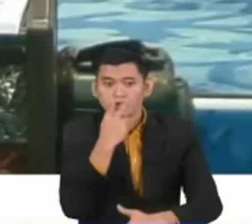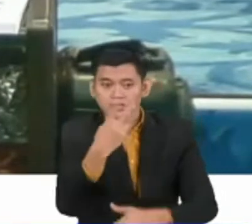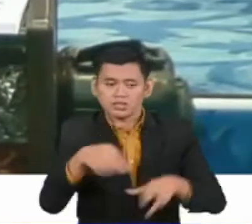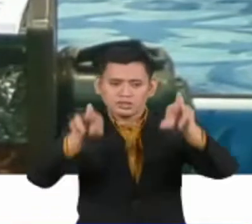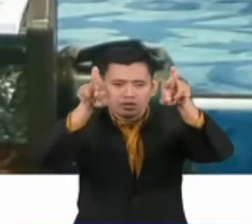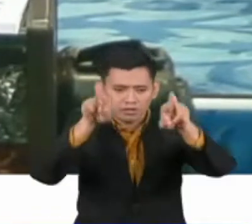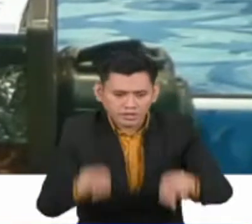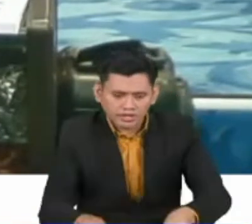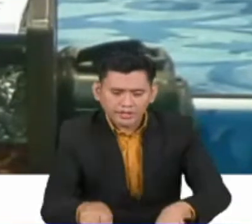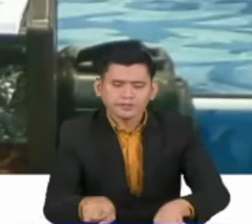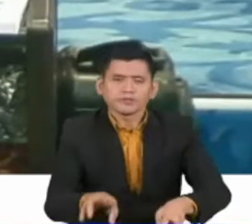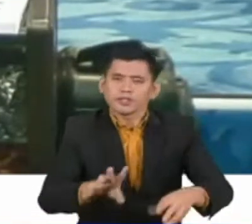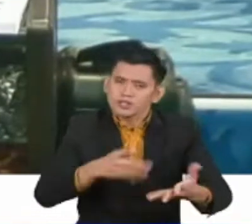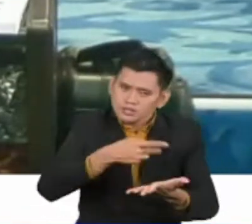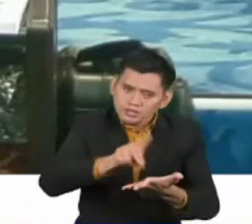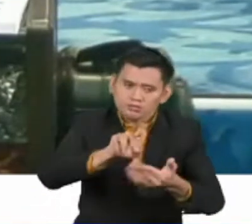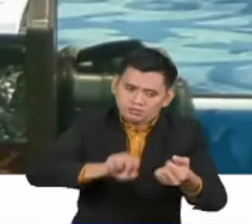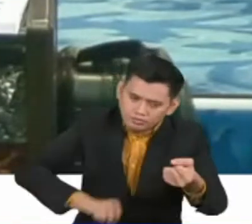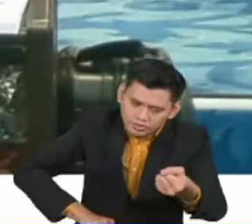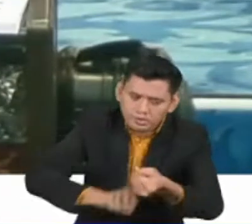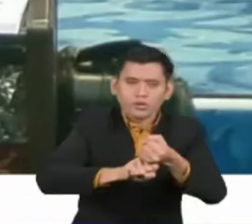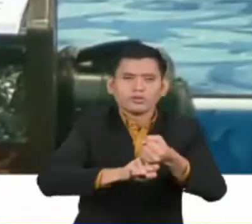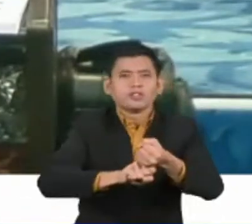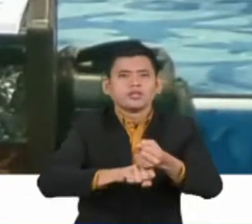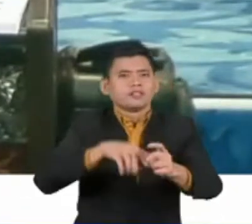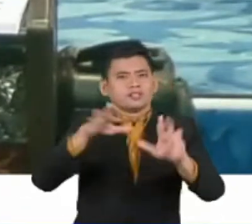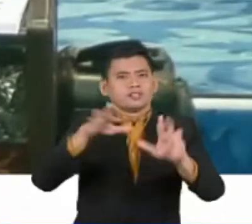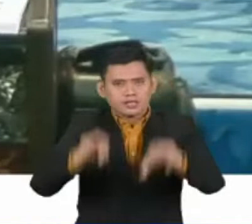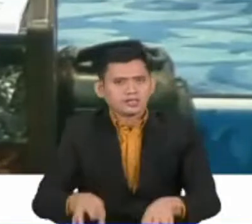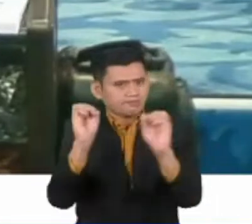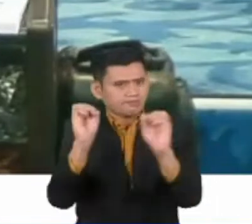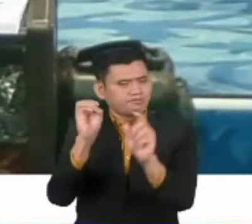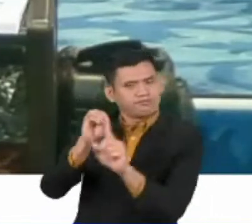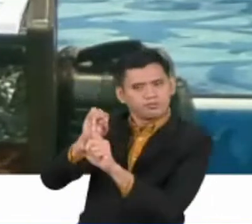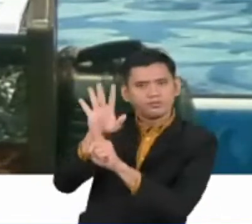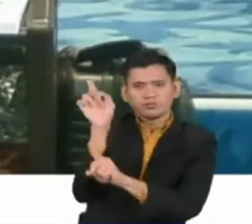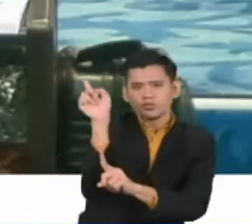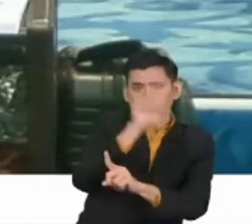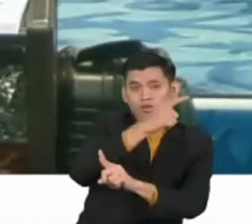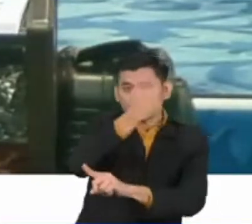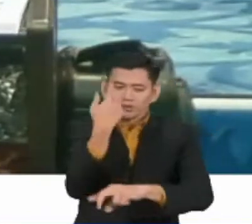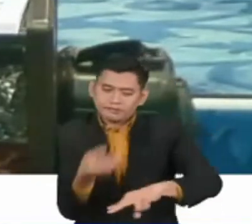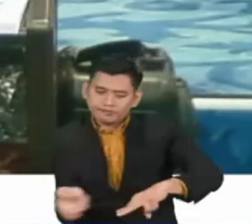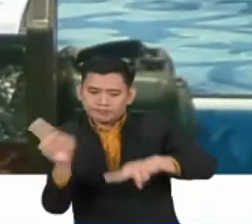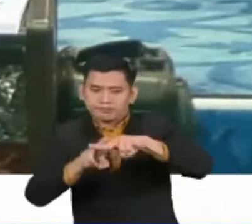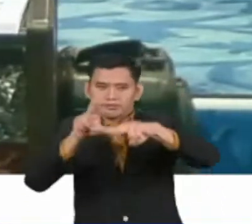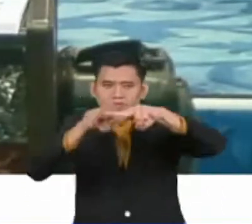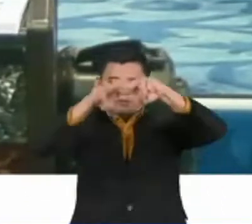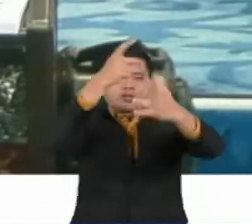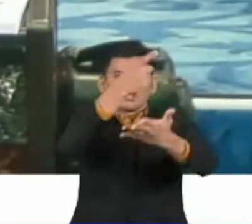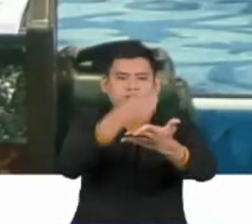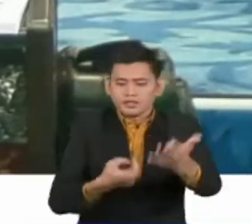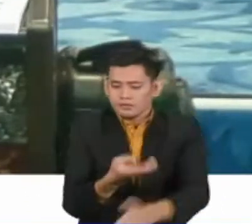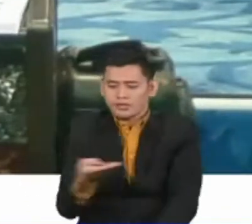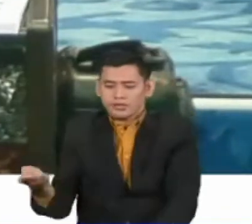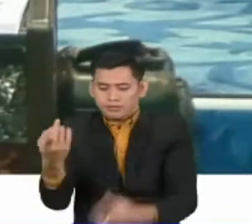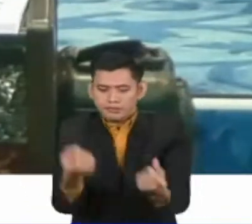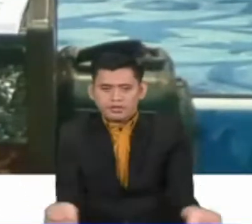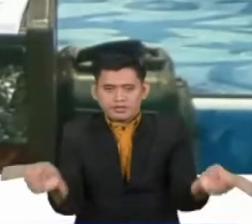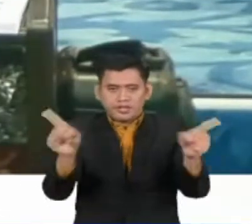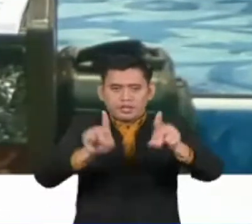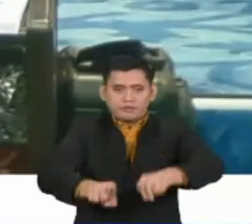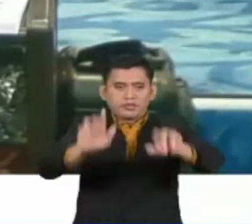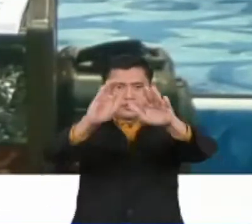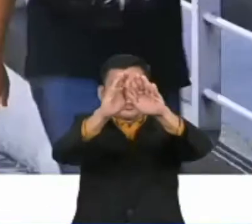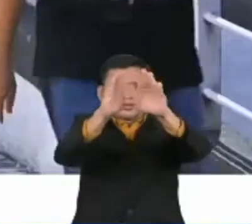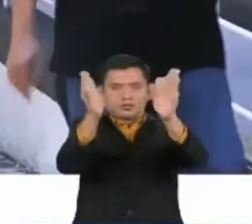tidak terkesan teruk akibat daripada kenaikan harga barang yang berlaku di seluruh